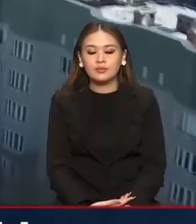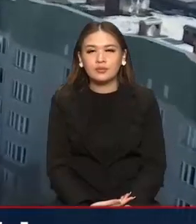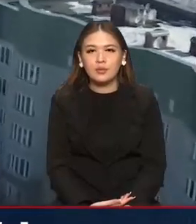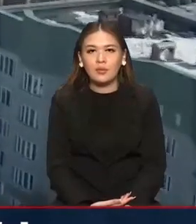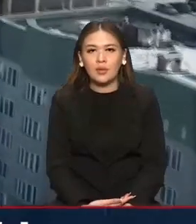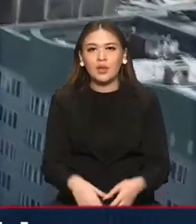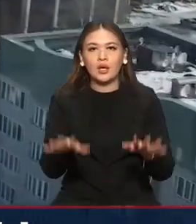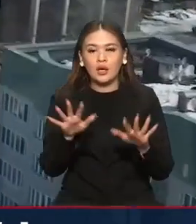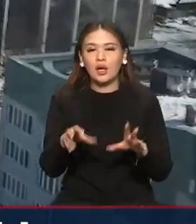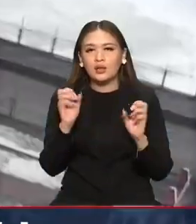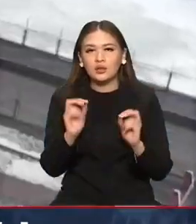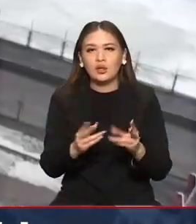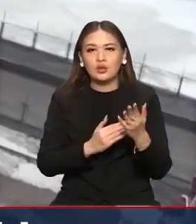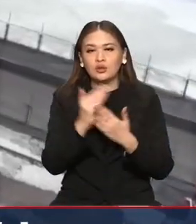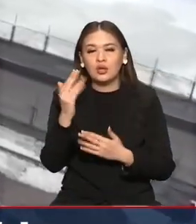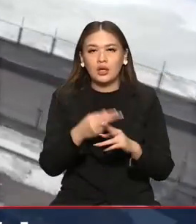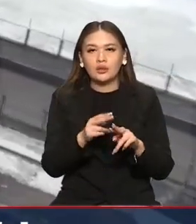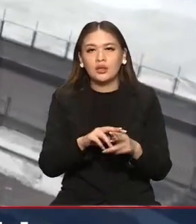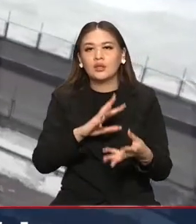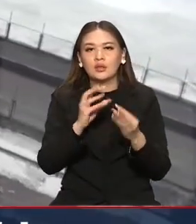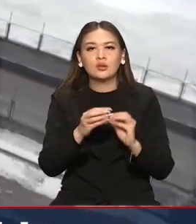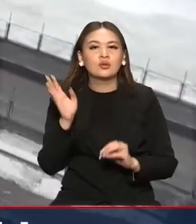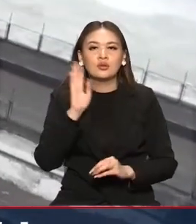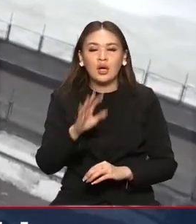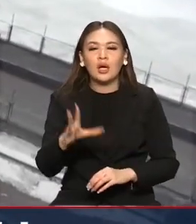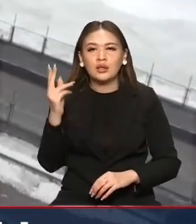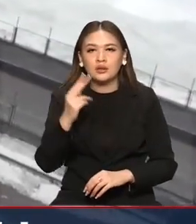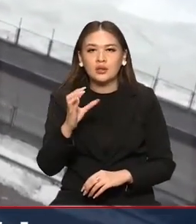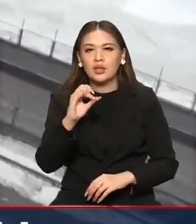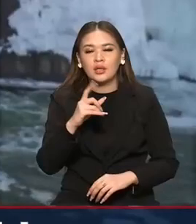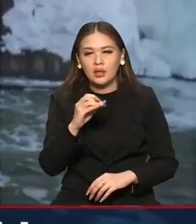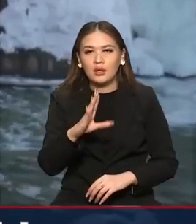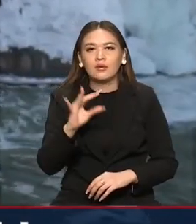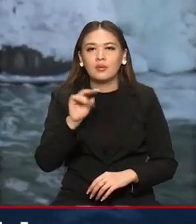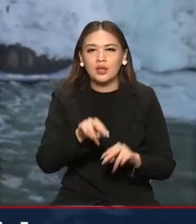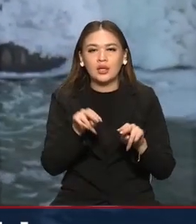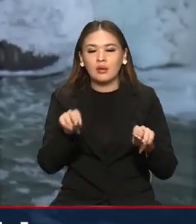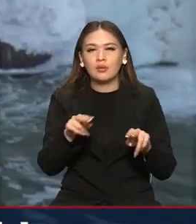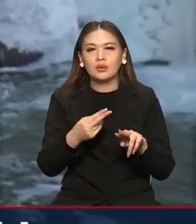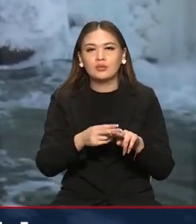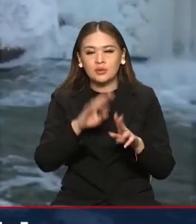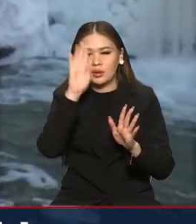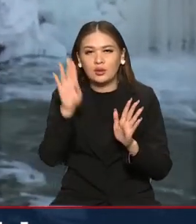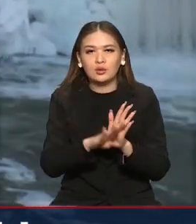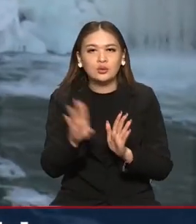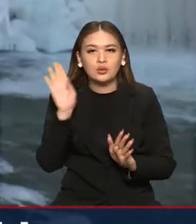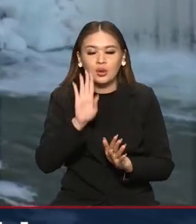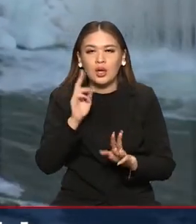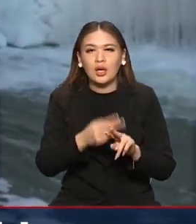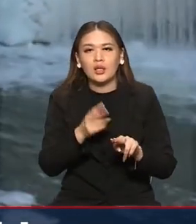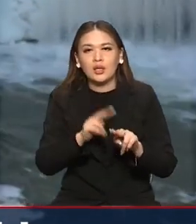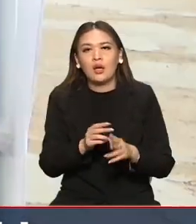Аймақта тасқын қаупы жоғары. Мұндағы негізгі су көздері Астана, Сергеев және Петропавл қоймалары. Сергеев су қоймасындағы су